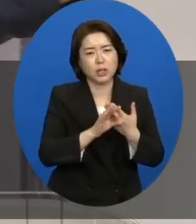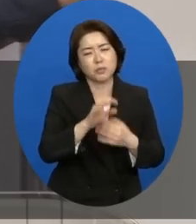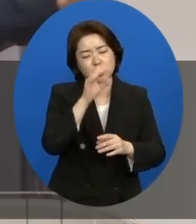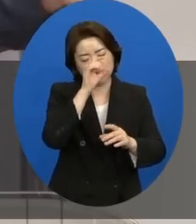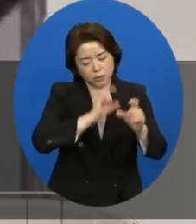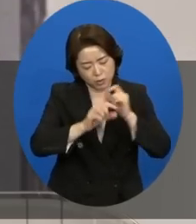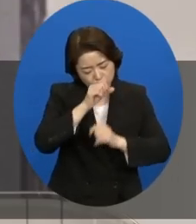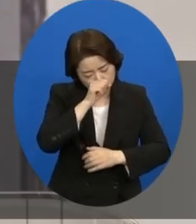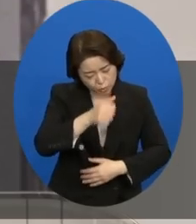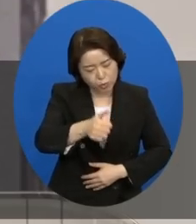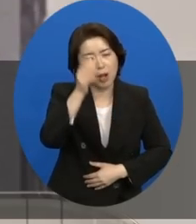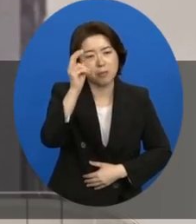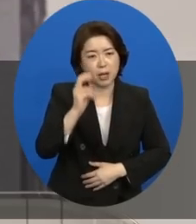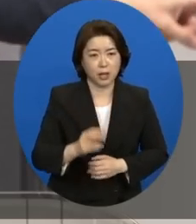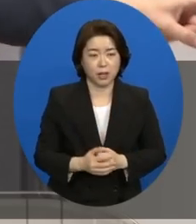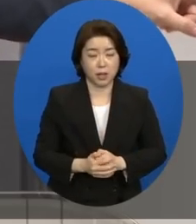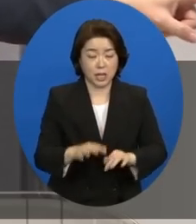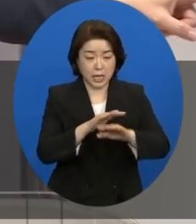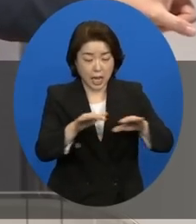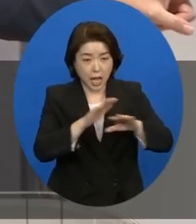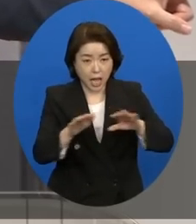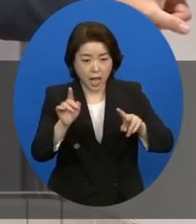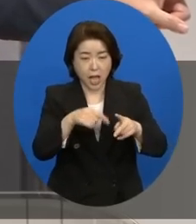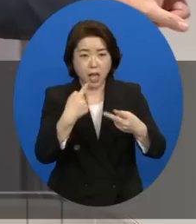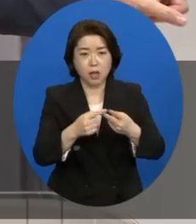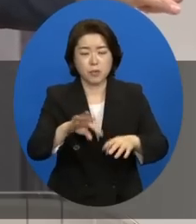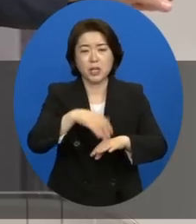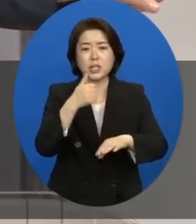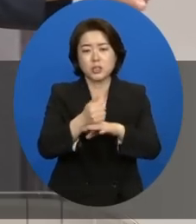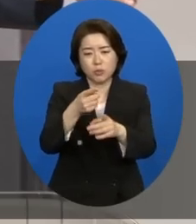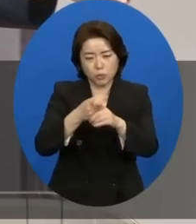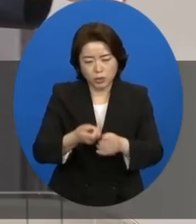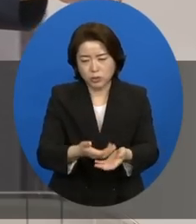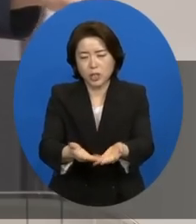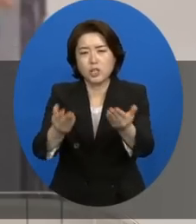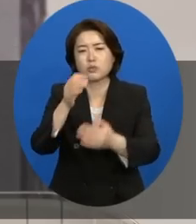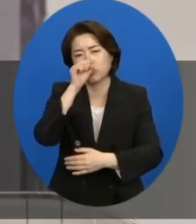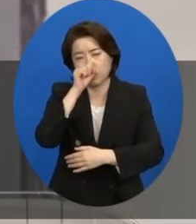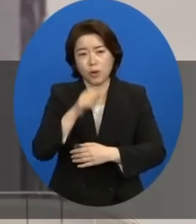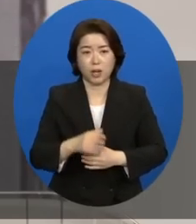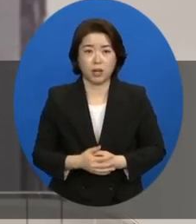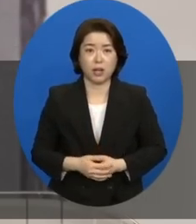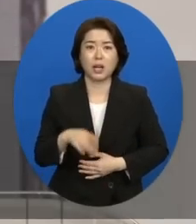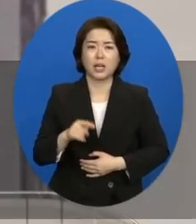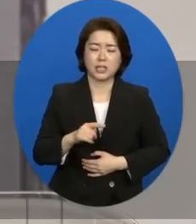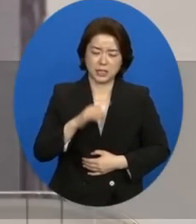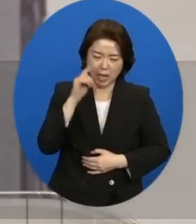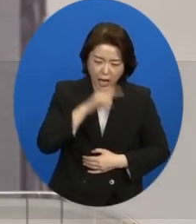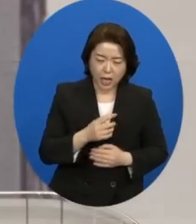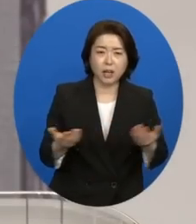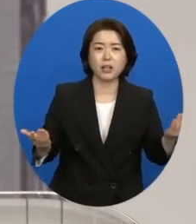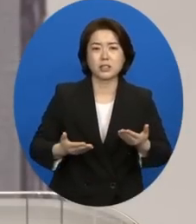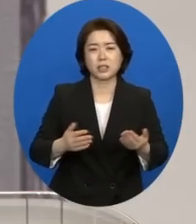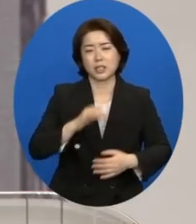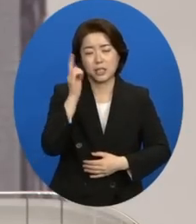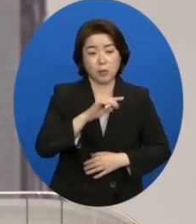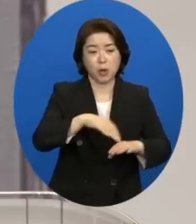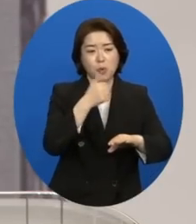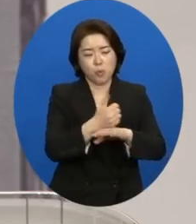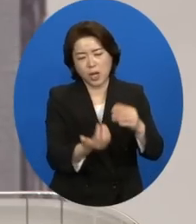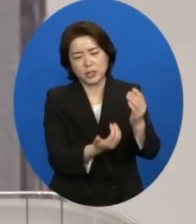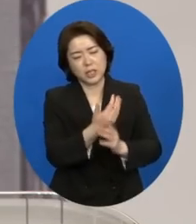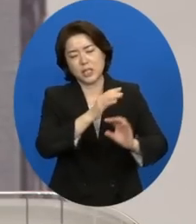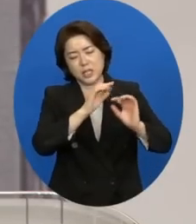해몽도 임금님의 원수들에게 해줄 수 있으면 좋겠습니다 무슨 얘기입니까이 악한 일이 나쁜 일이 왕에게 벌어지지